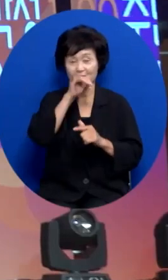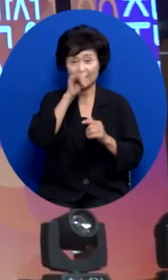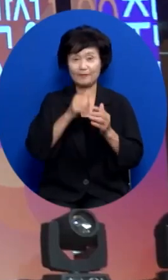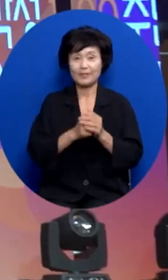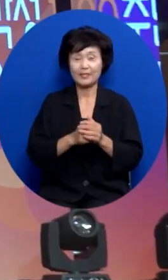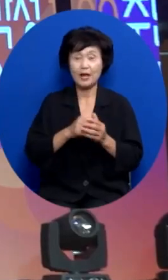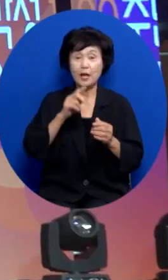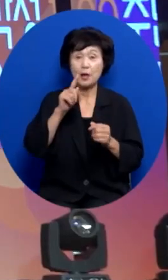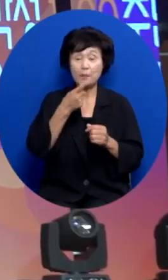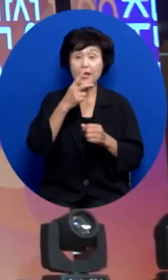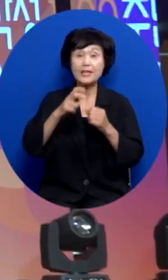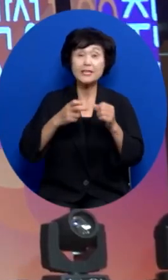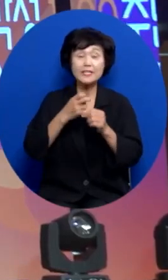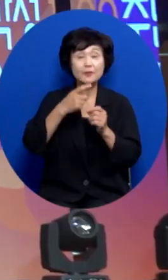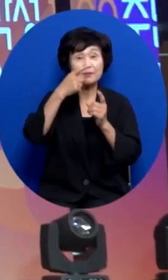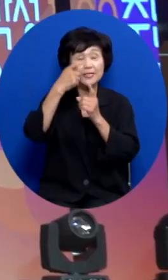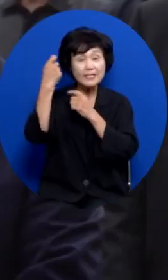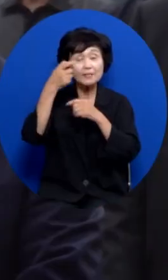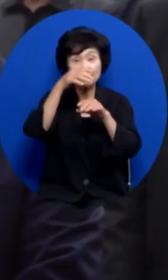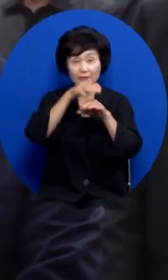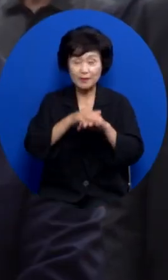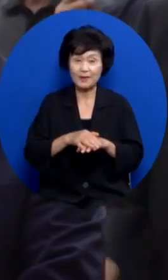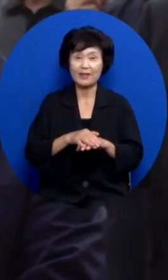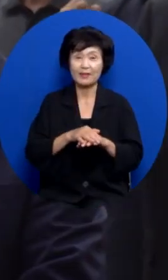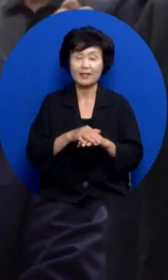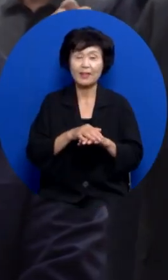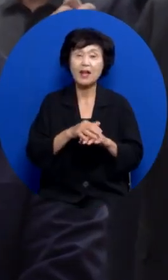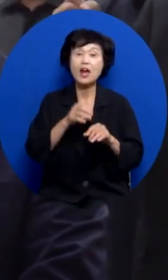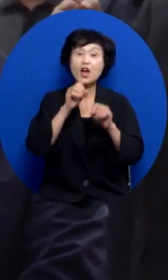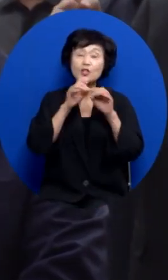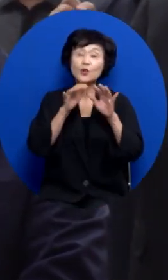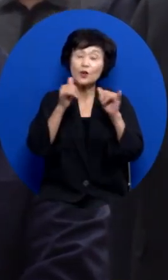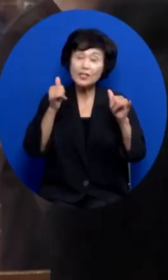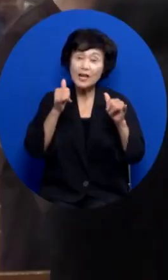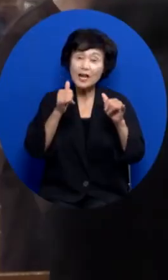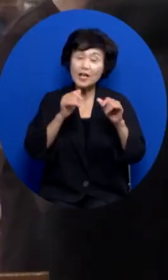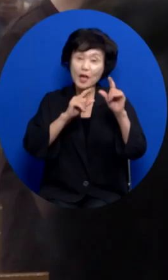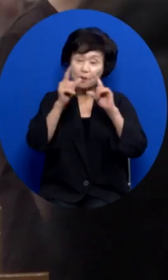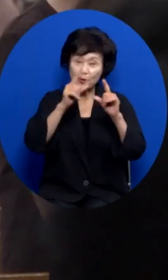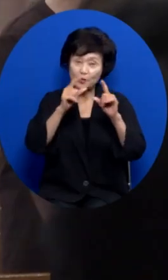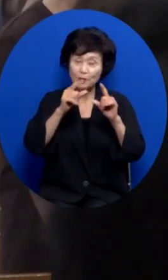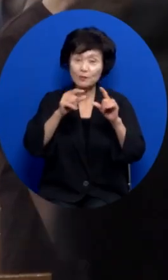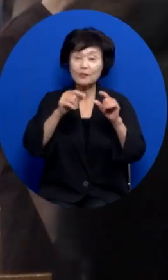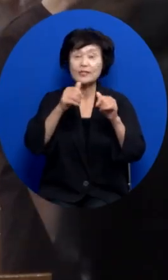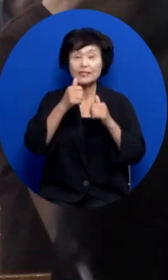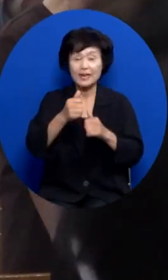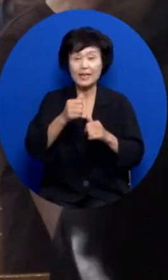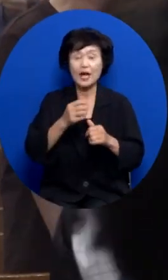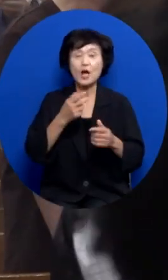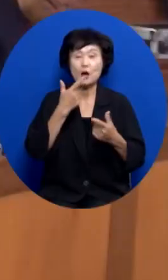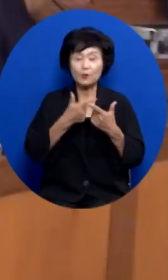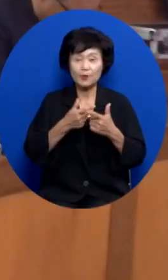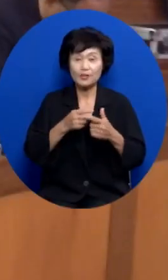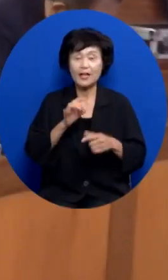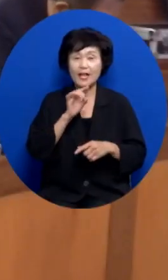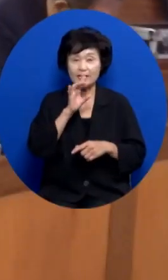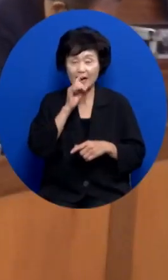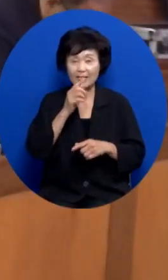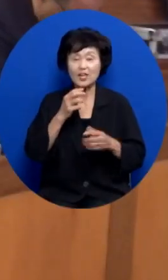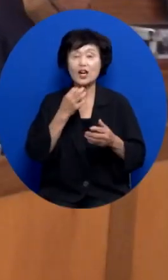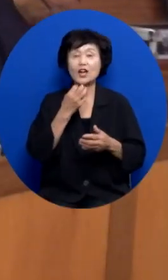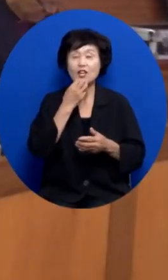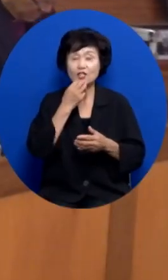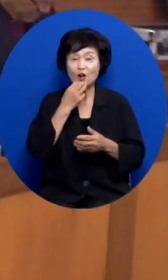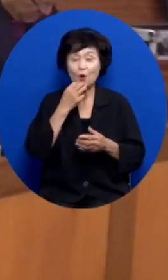영적각성 120주년 기념성회는 하디 선교사의 발자취를 따라 부산, 강릉, 대전, 서울 4개